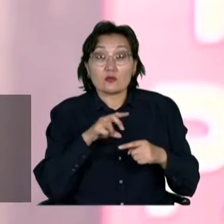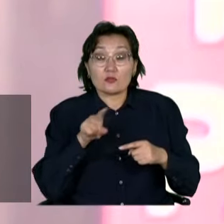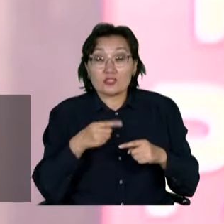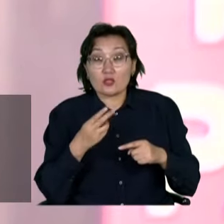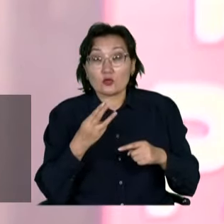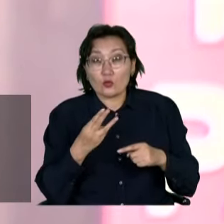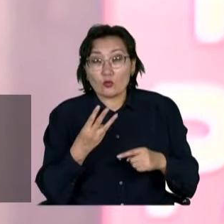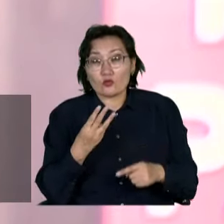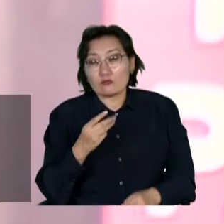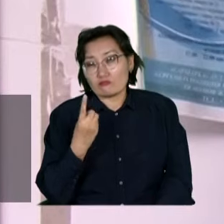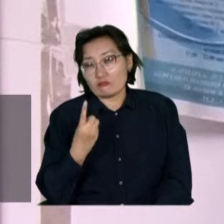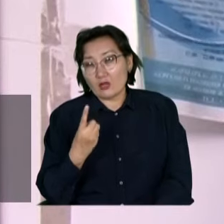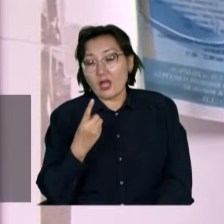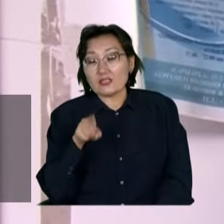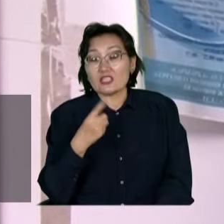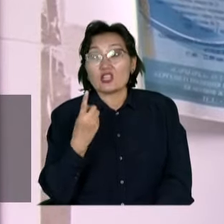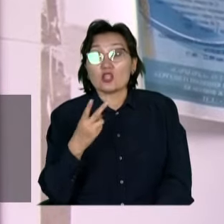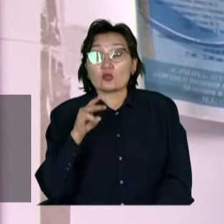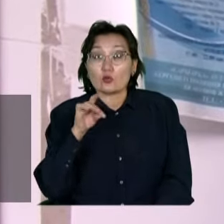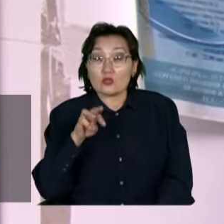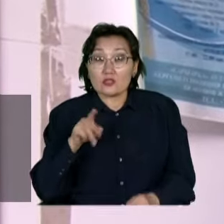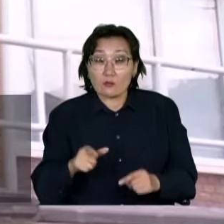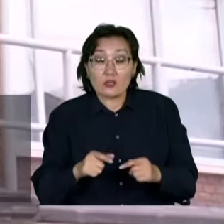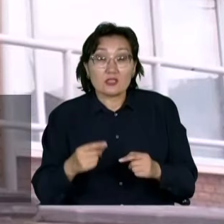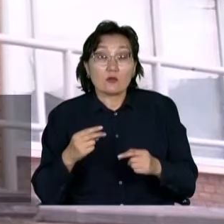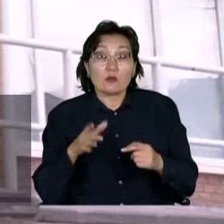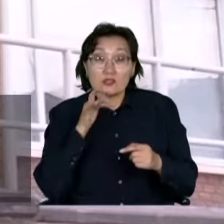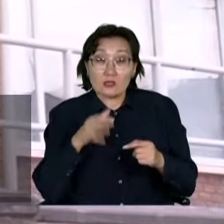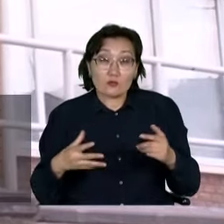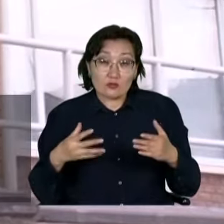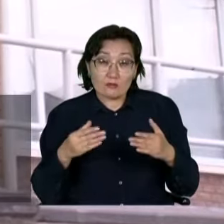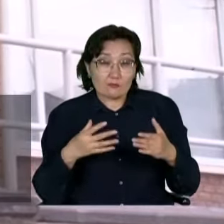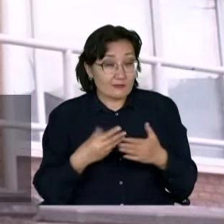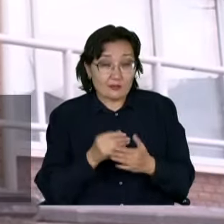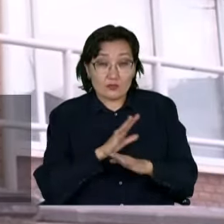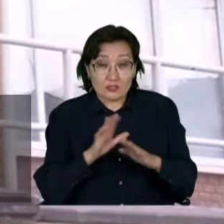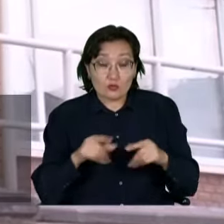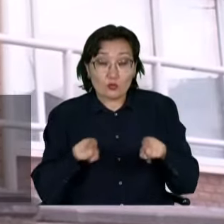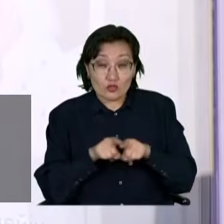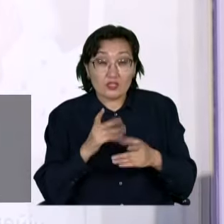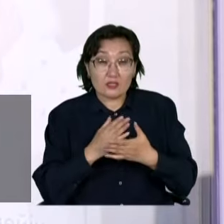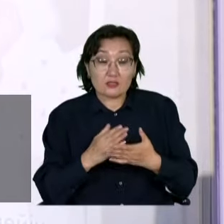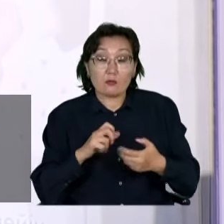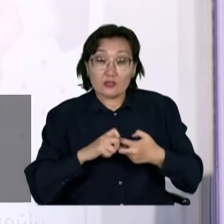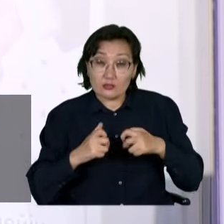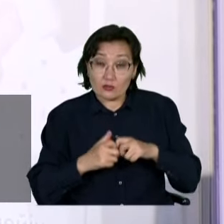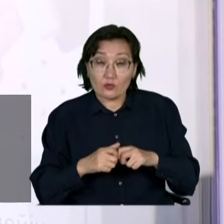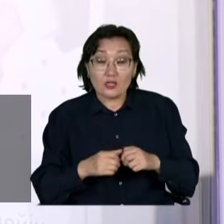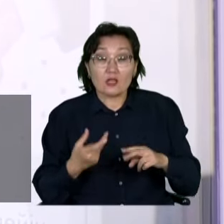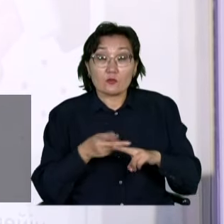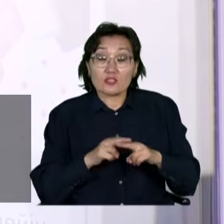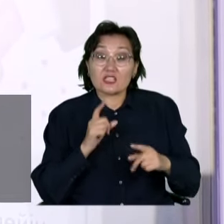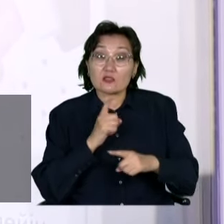1,3 триллионов тенге. Ситуация с просроченными займами также вызывает беспокойство. Тем не менее, казахстанский экономист считает, что